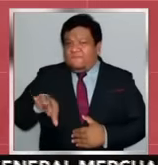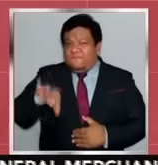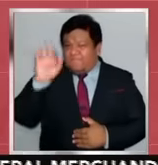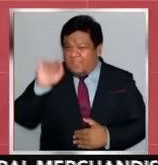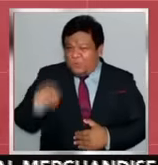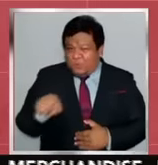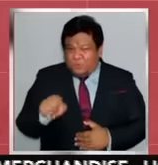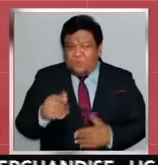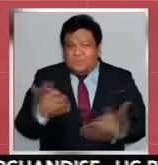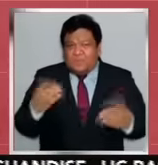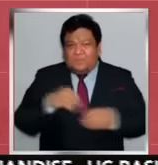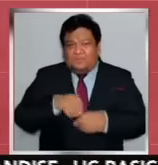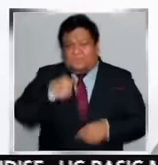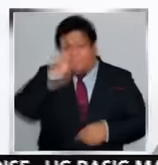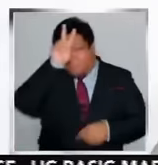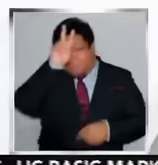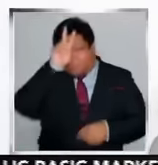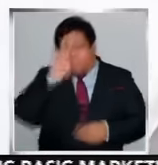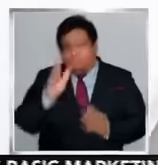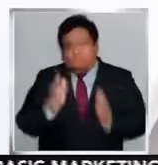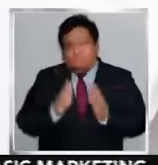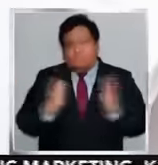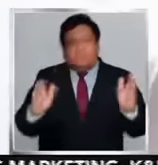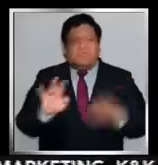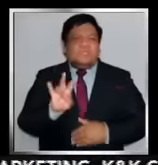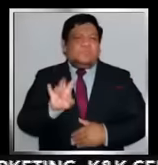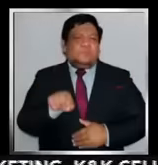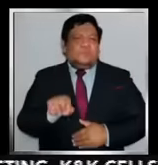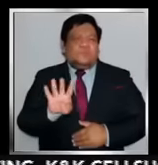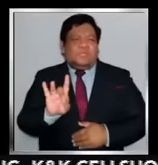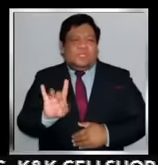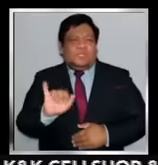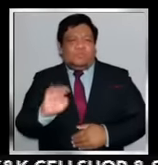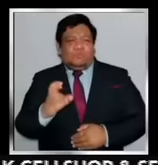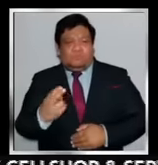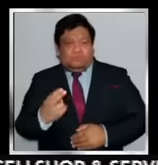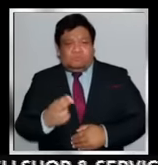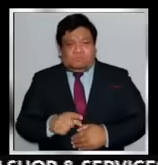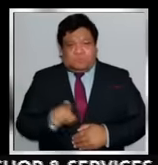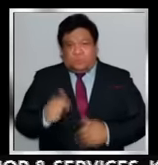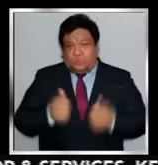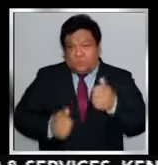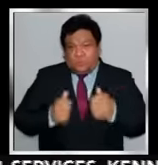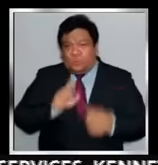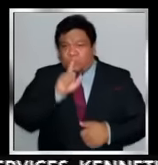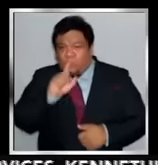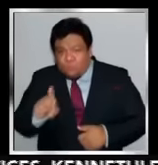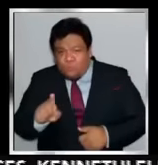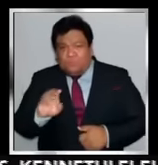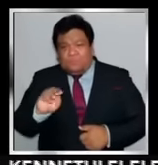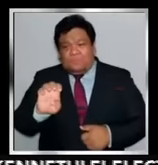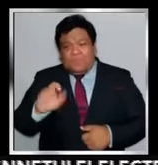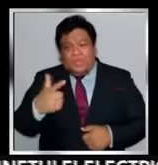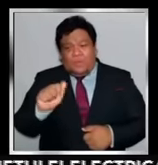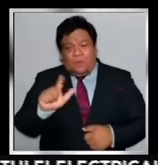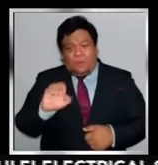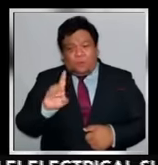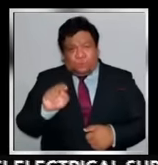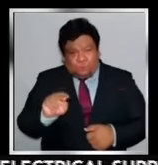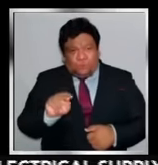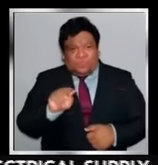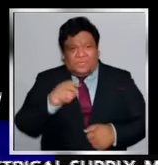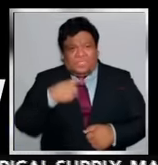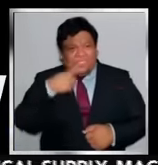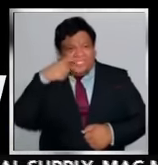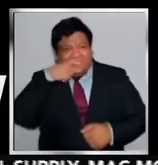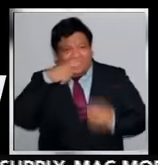may habang 7.48 inches. Samantala, para makumpirma kung ngipin nga ng Megalodon shark ang mga napulot ni na Queen May, pinasuri namin ito sa isang geologist.